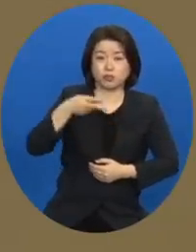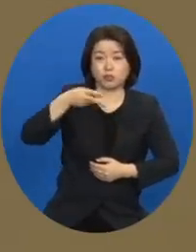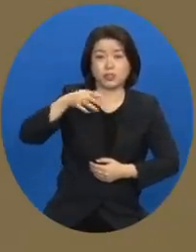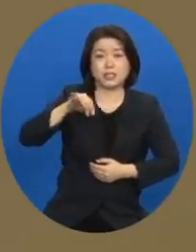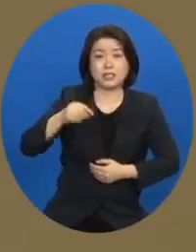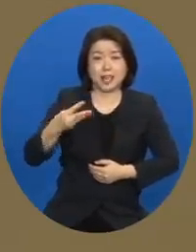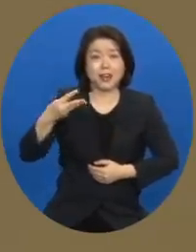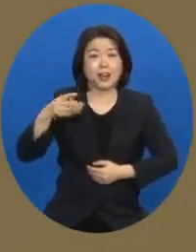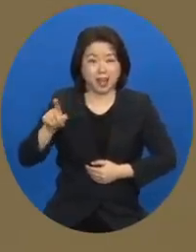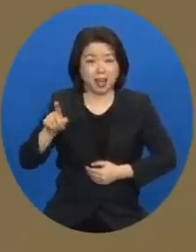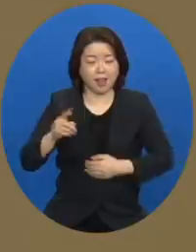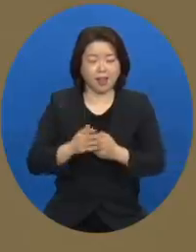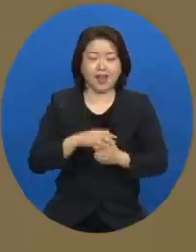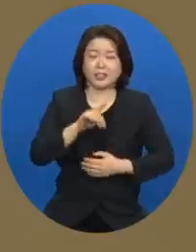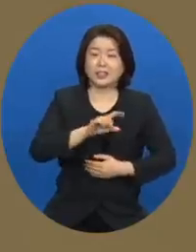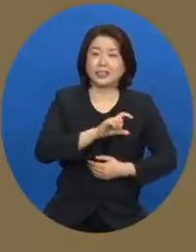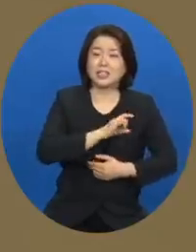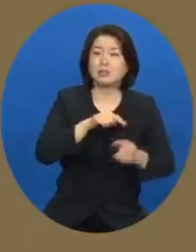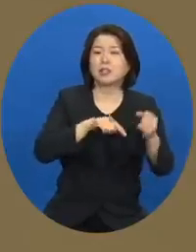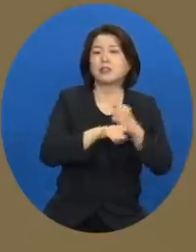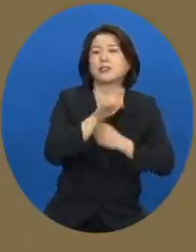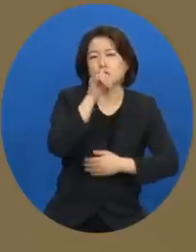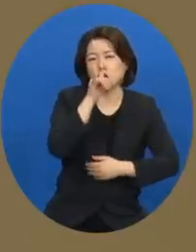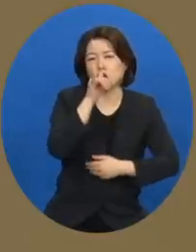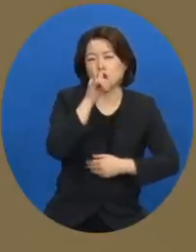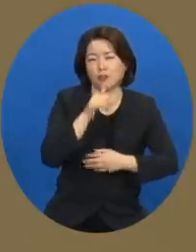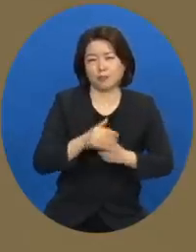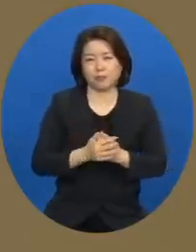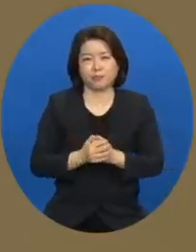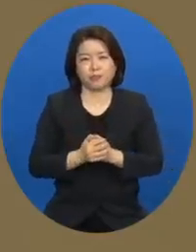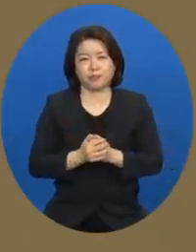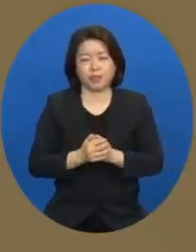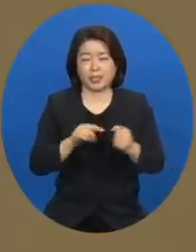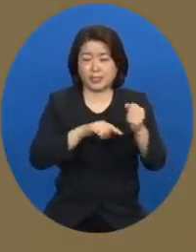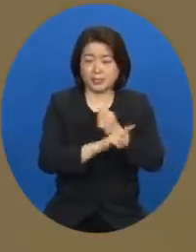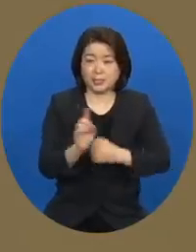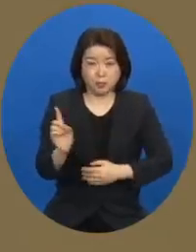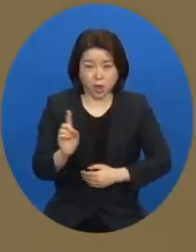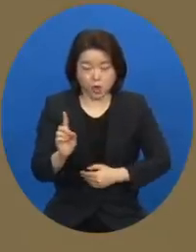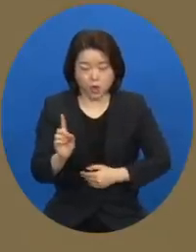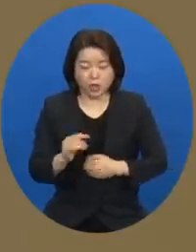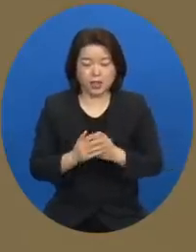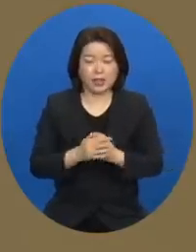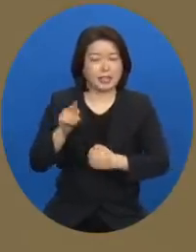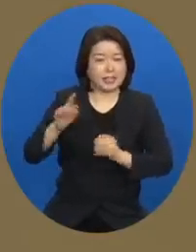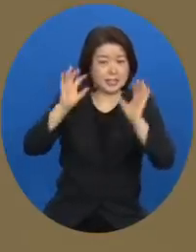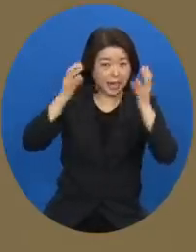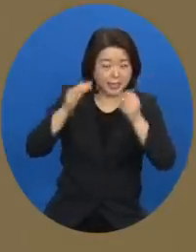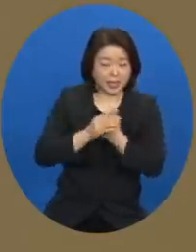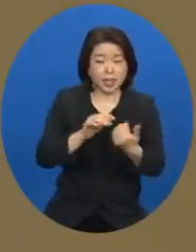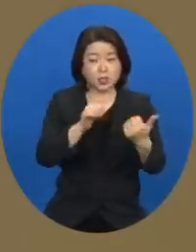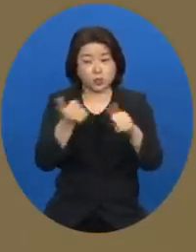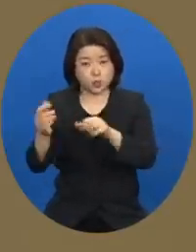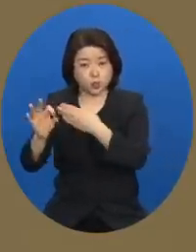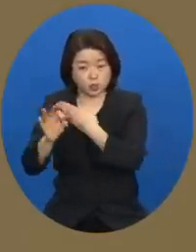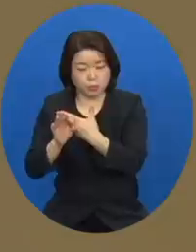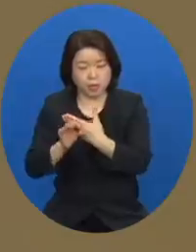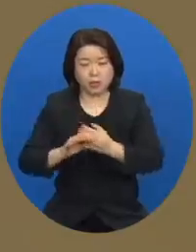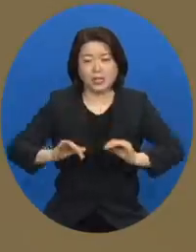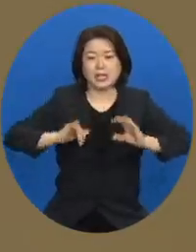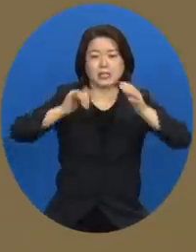무드셀라의 이름에 의미가 있어요. 의미가 뭐냐면 이 아이가 죽으면